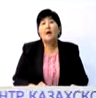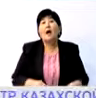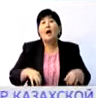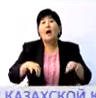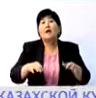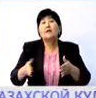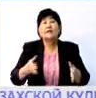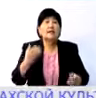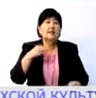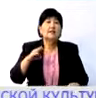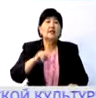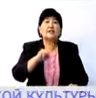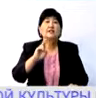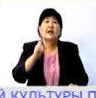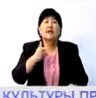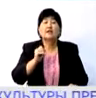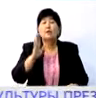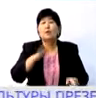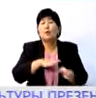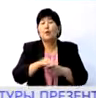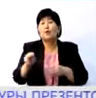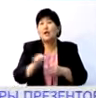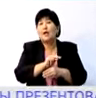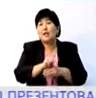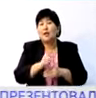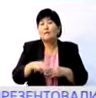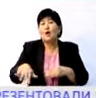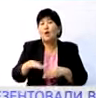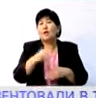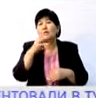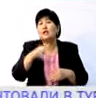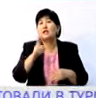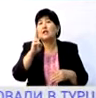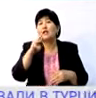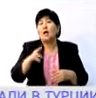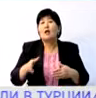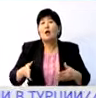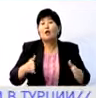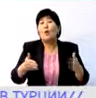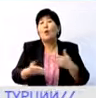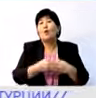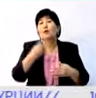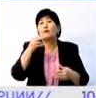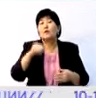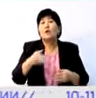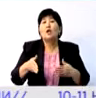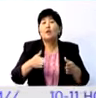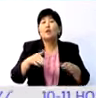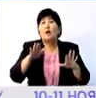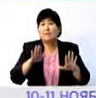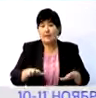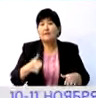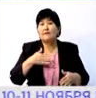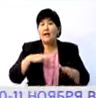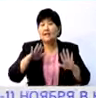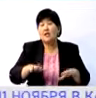Автотрасса Кызылорда-Жезказган будет полностью реконструирована. В целом в регионе 3000 километров дорог, около 2000 из них – дороги местного